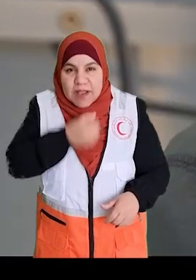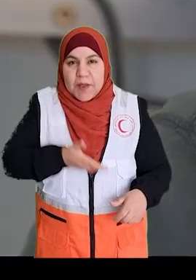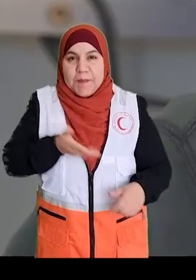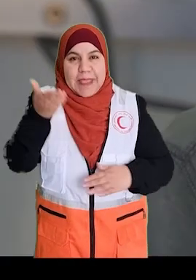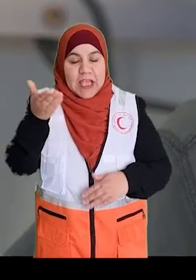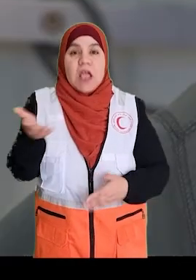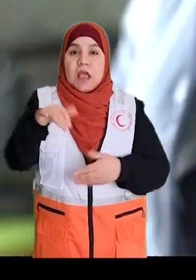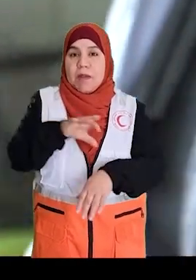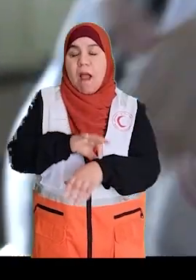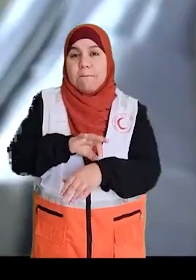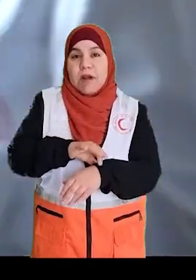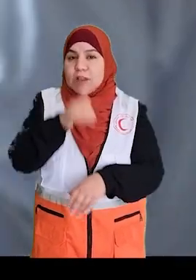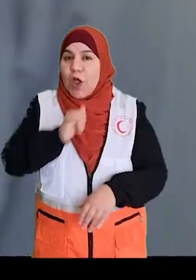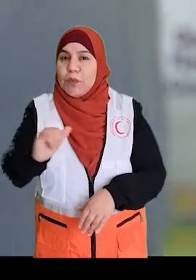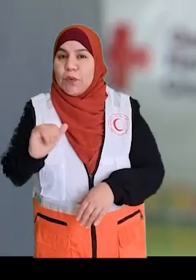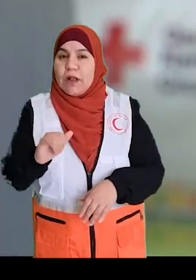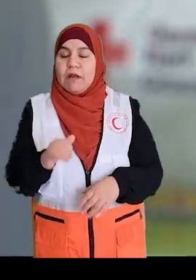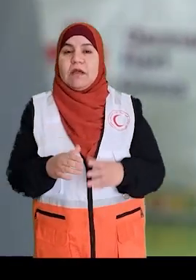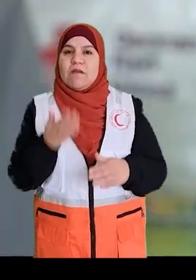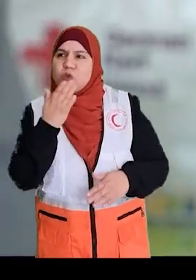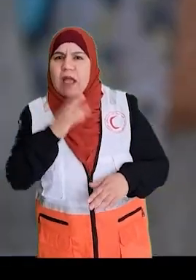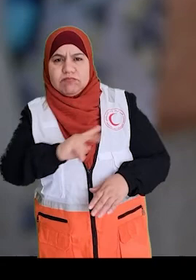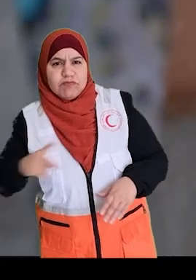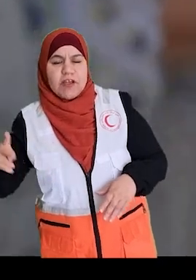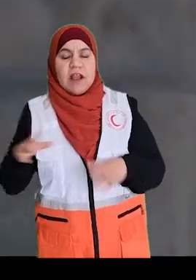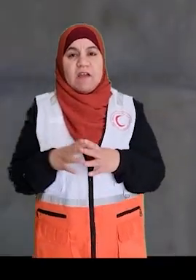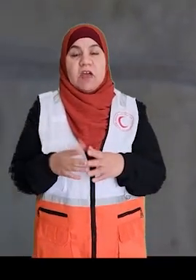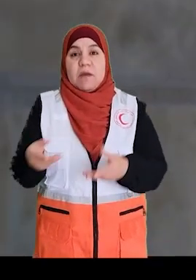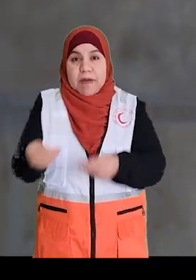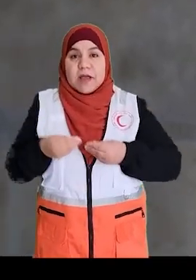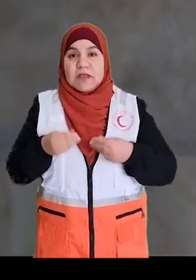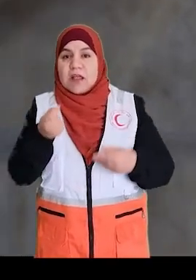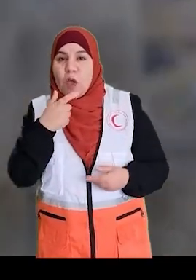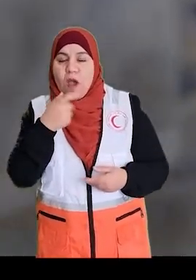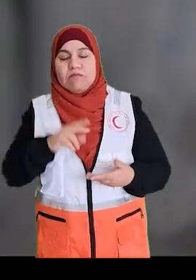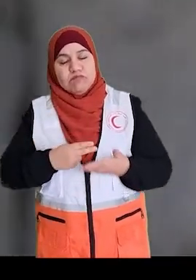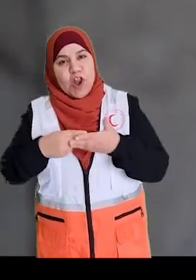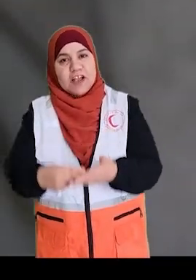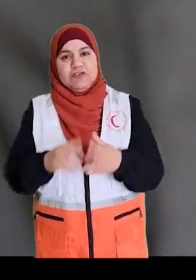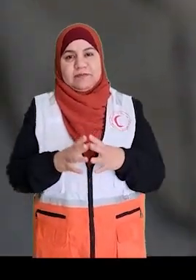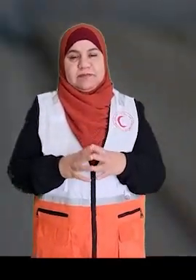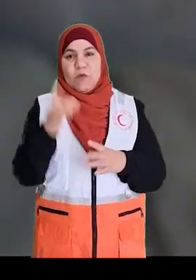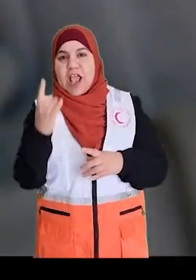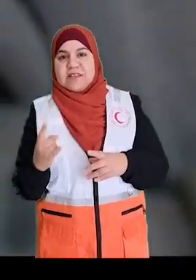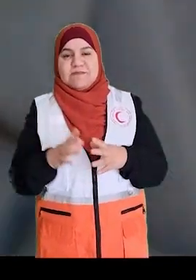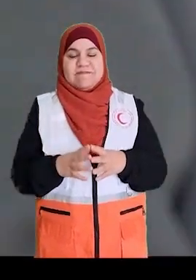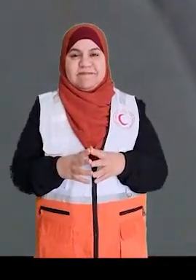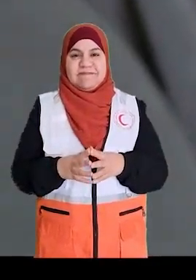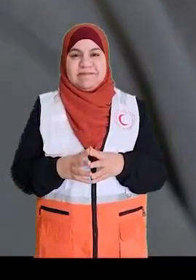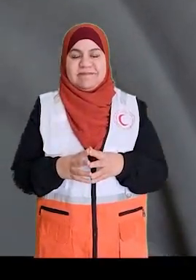السن وللي عندهم أمراض مزمنة، بيعطيهم العلاجات والأدوية المناسبة.